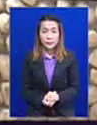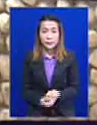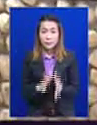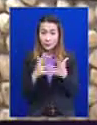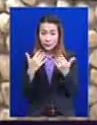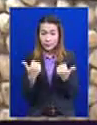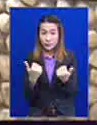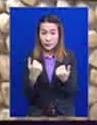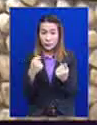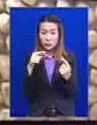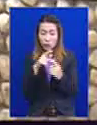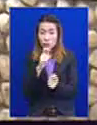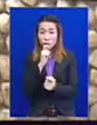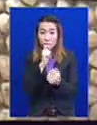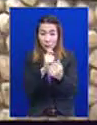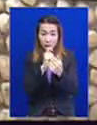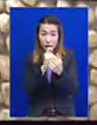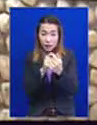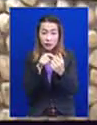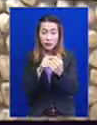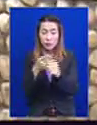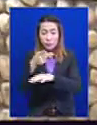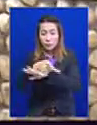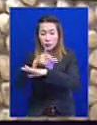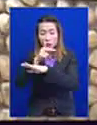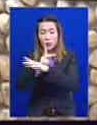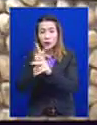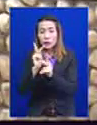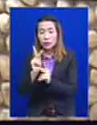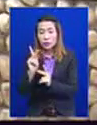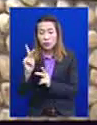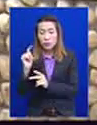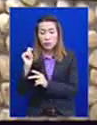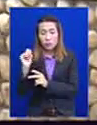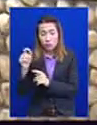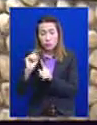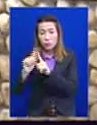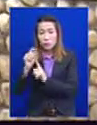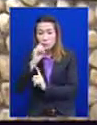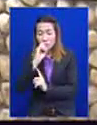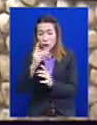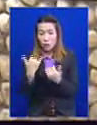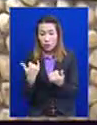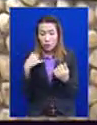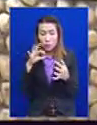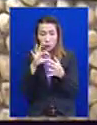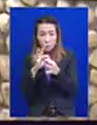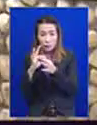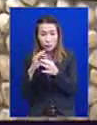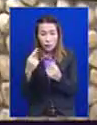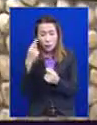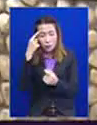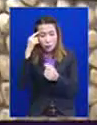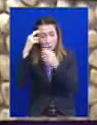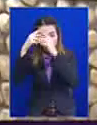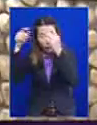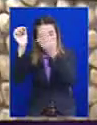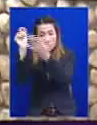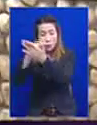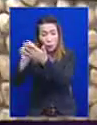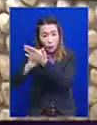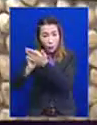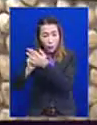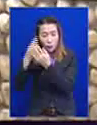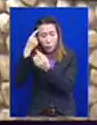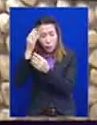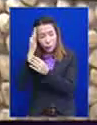ค่ะและในช่วงที่ให้สัมภาษณ์นั้นนะคะประธานกรท.กล่าวติดตลกว่าในช่วงเวลาที่หลับนั้นยังฝันถึงเนื้อหาในร่างรัฐธรรมนูญ